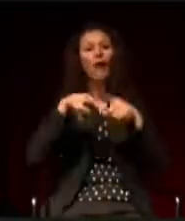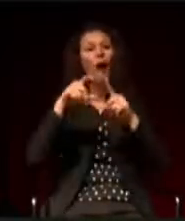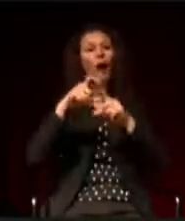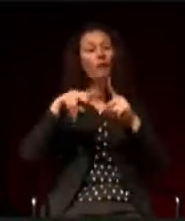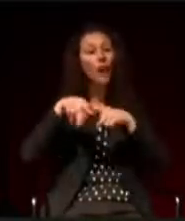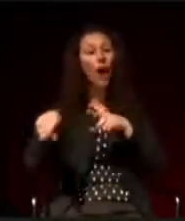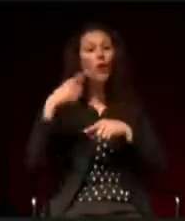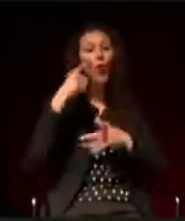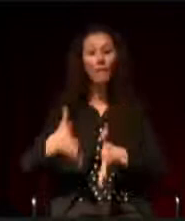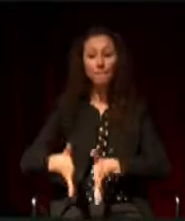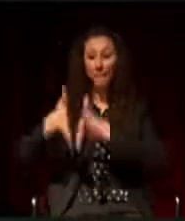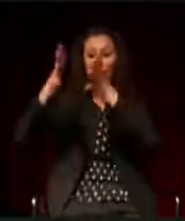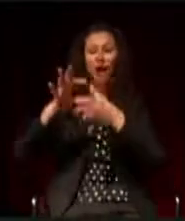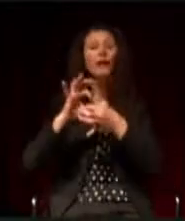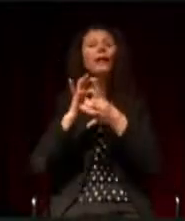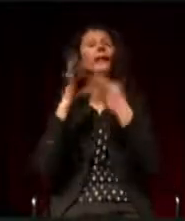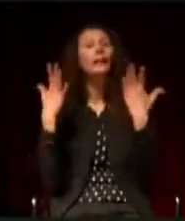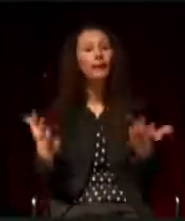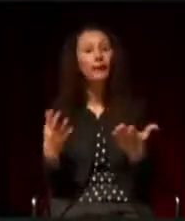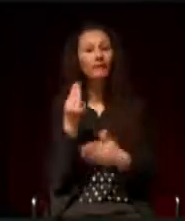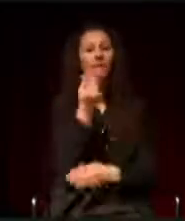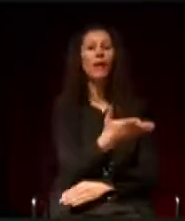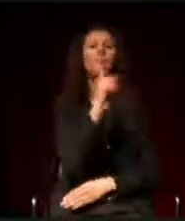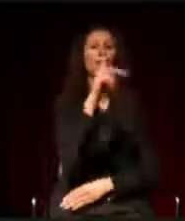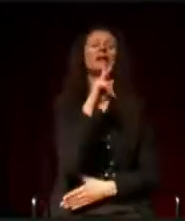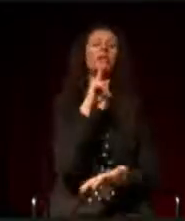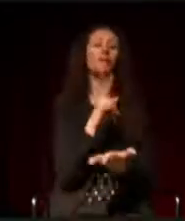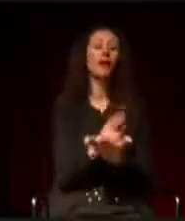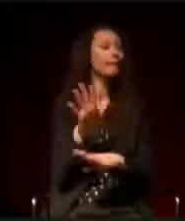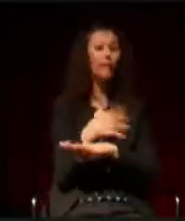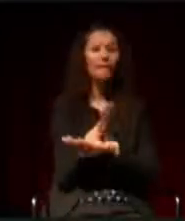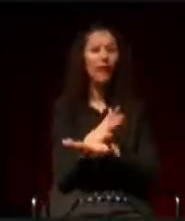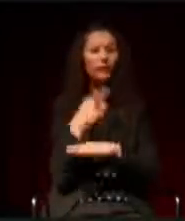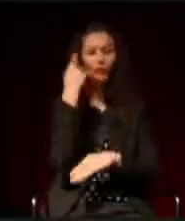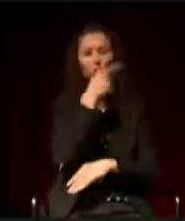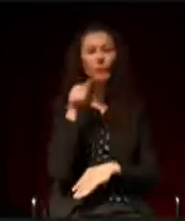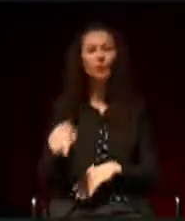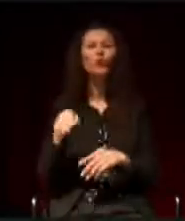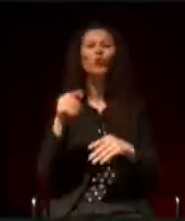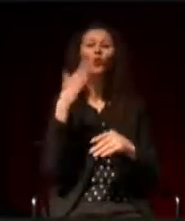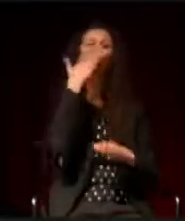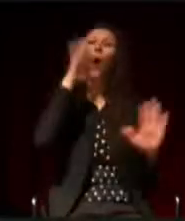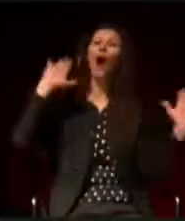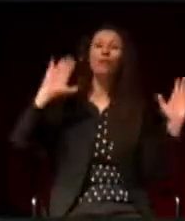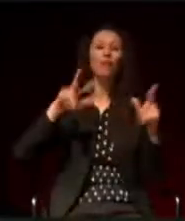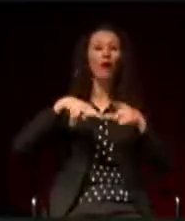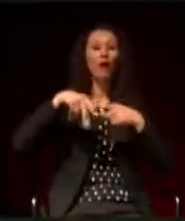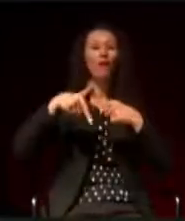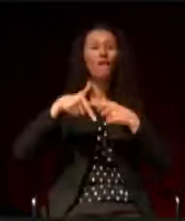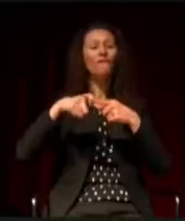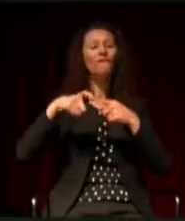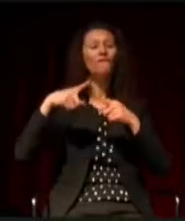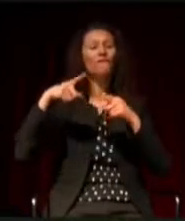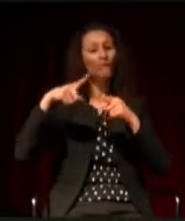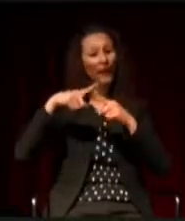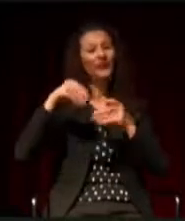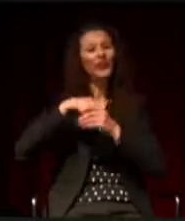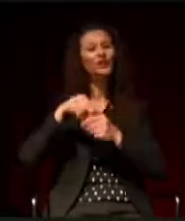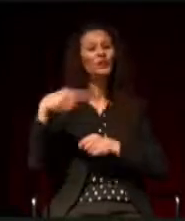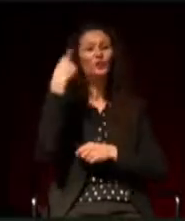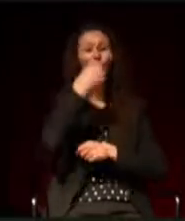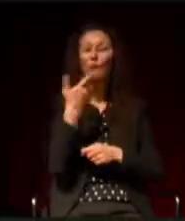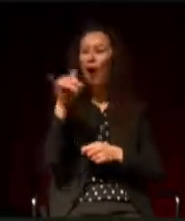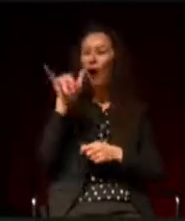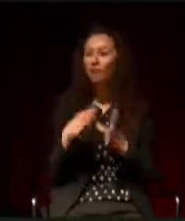adalardaki binalarla ilgili verilen bir karar. Neden? Çünkü bu doğal afet nedeniyle o